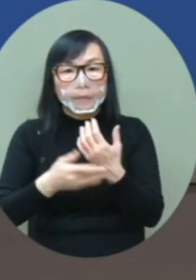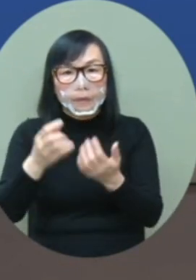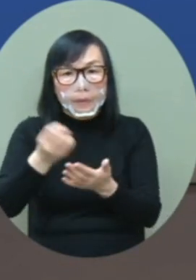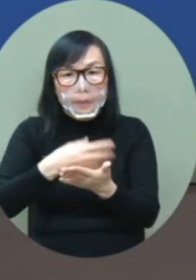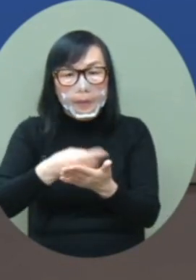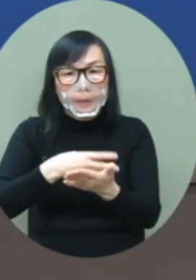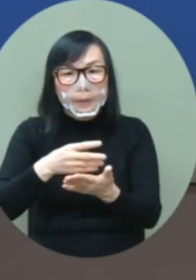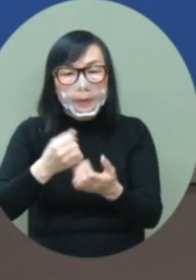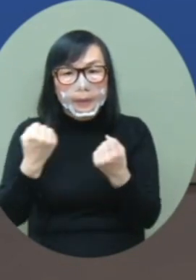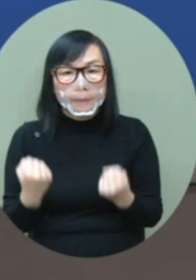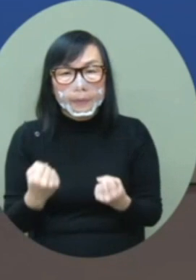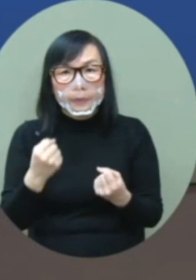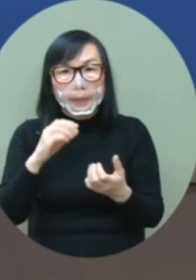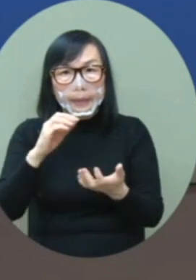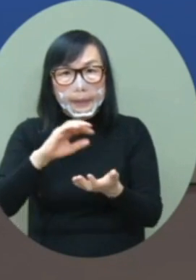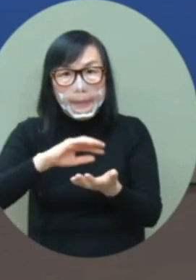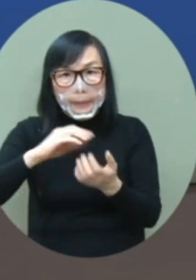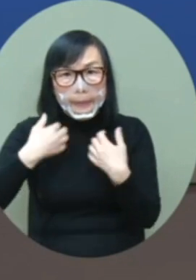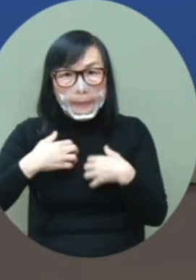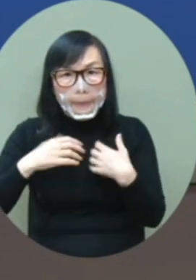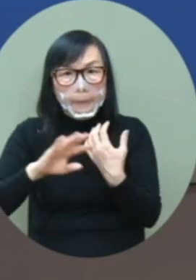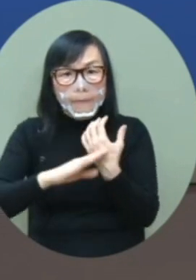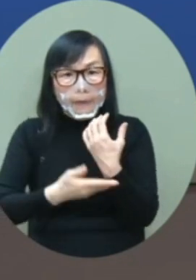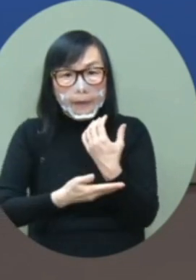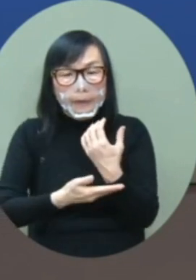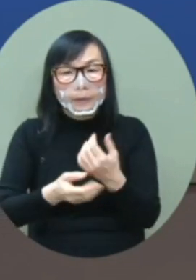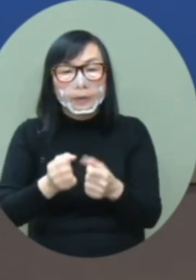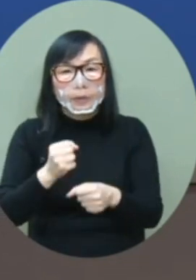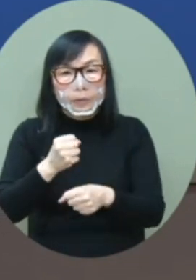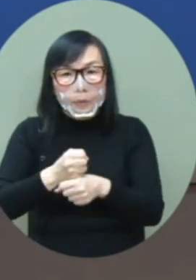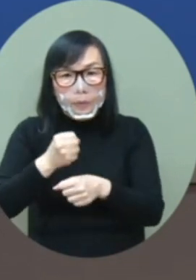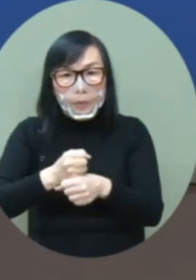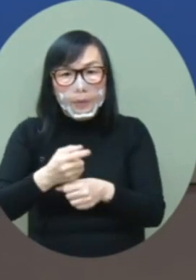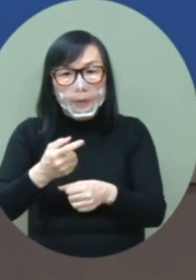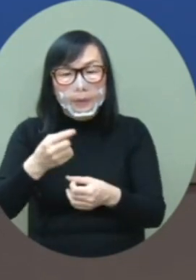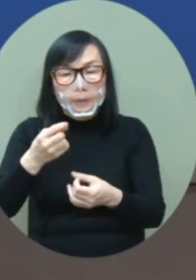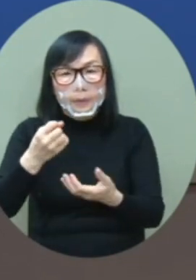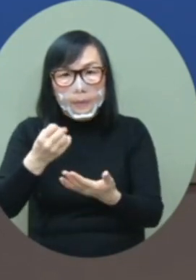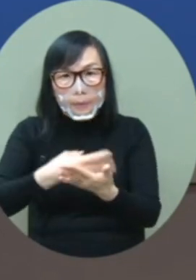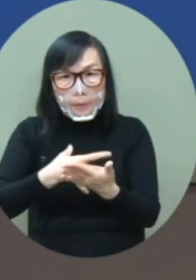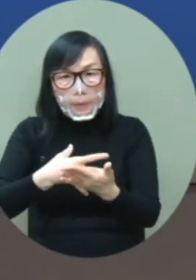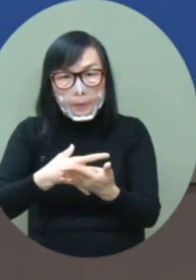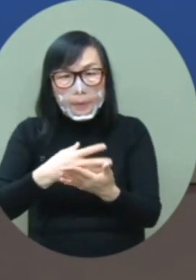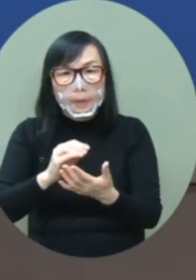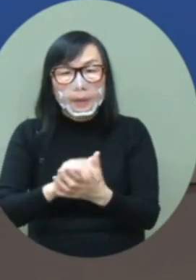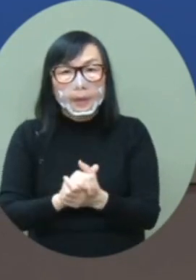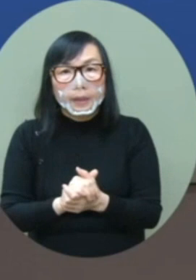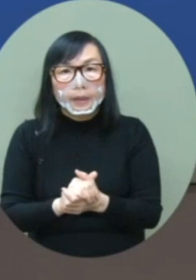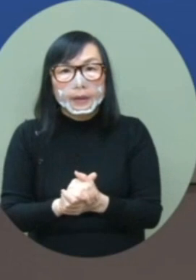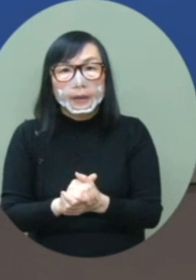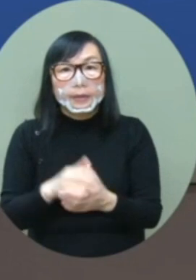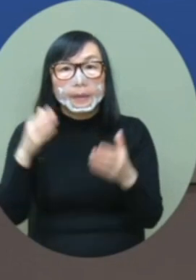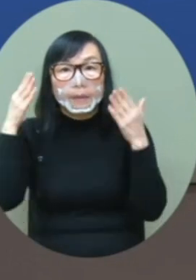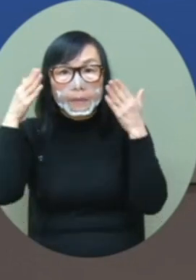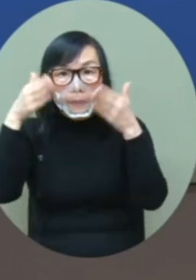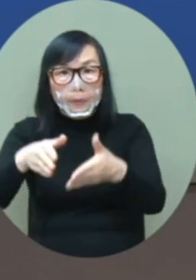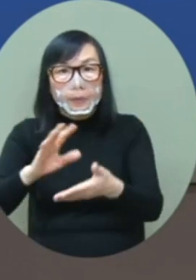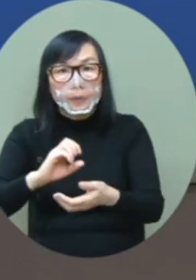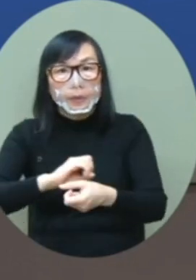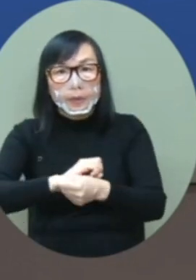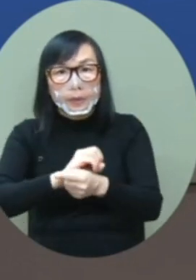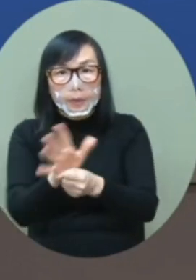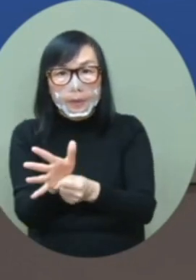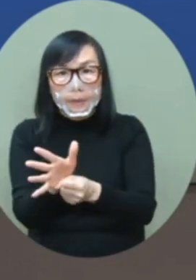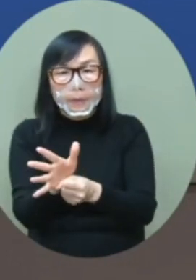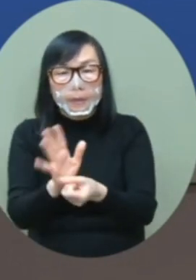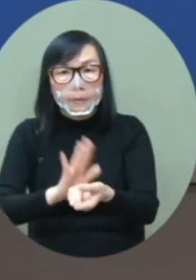般稱為緊急法的條例下面，是做了一條的規例。這條規例是特別針對2019